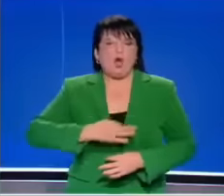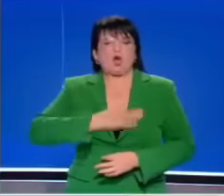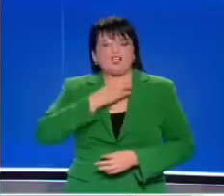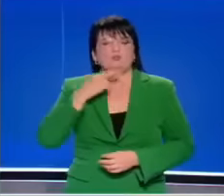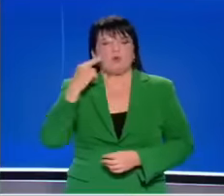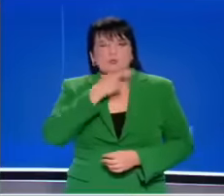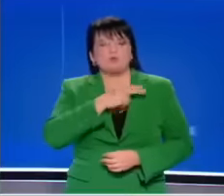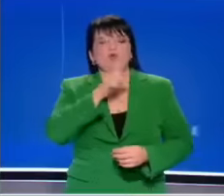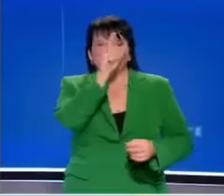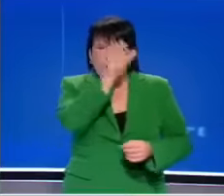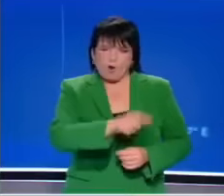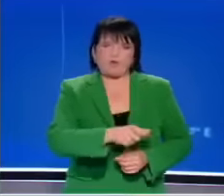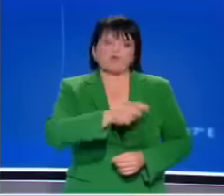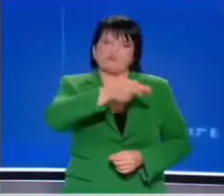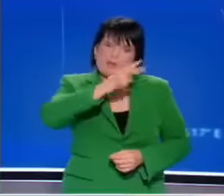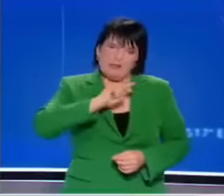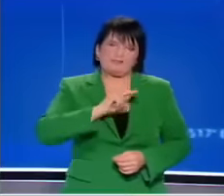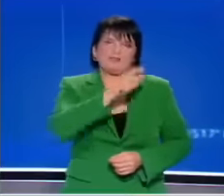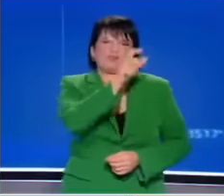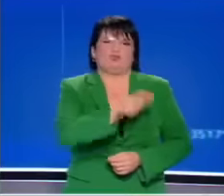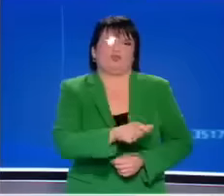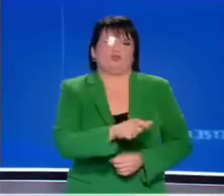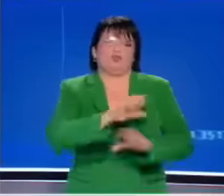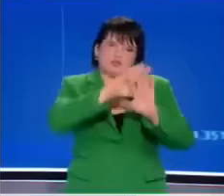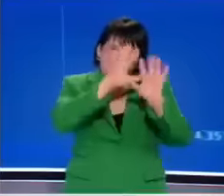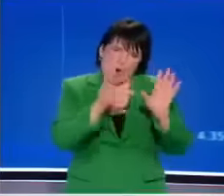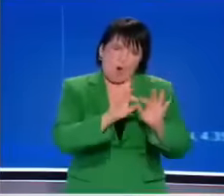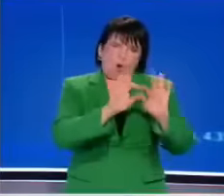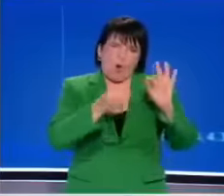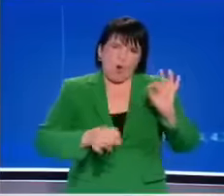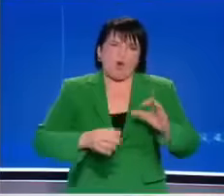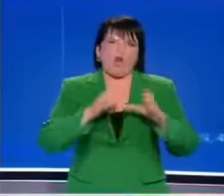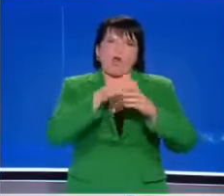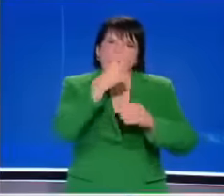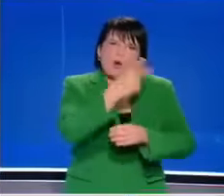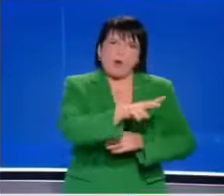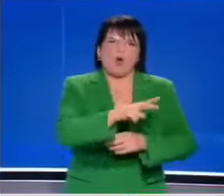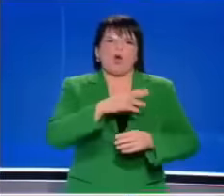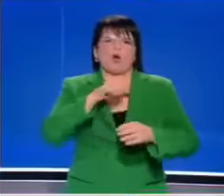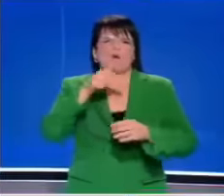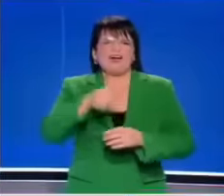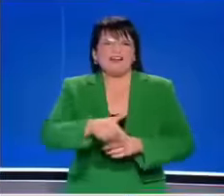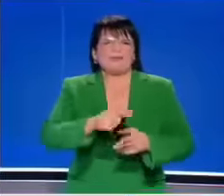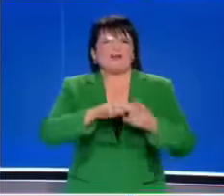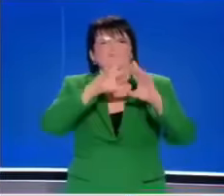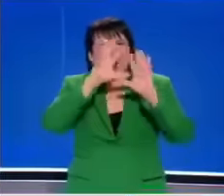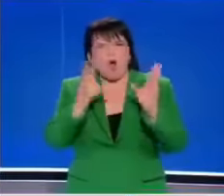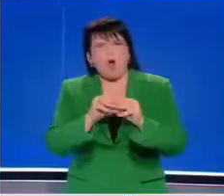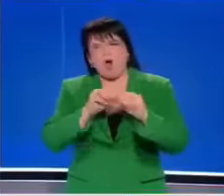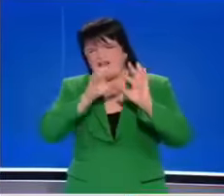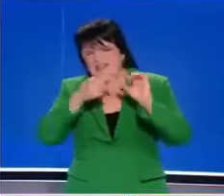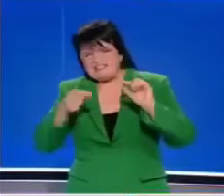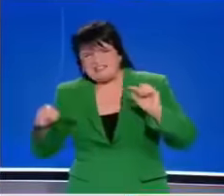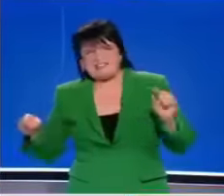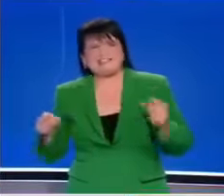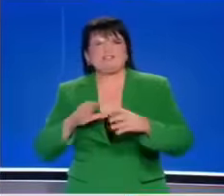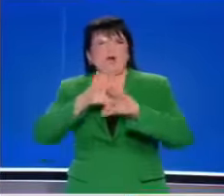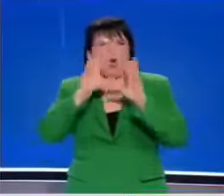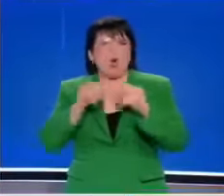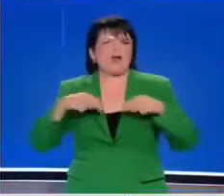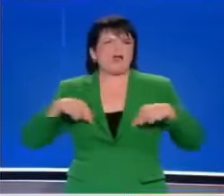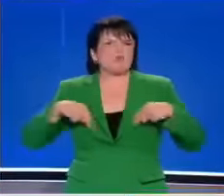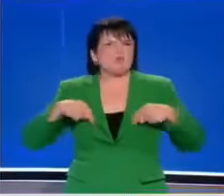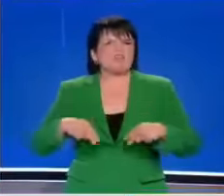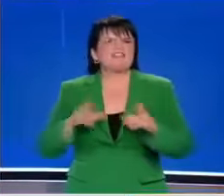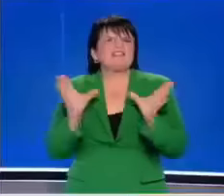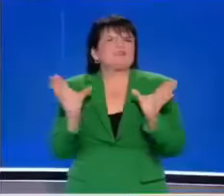πρωθυπουργός να απαντήσει και για τον εαυτό του και για τα πάντα και για το κόμμα του και τον κύριο greener τις διαφημήσεις τους να απαντήσει τους αδιευκρίνιστους